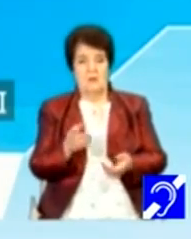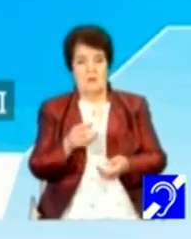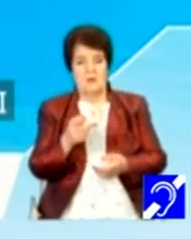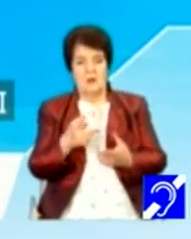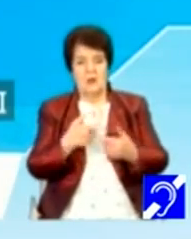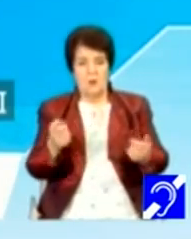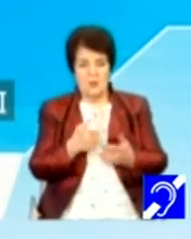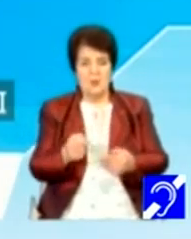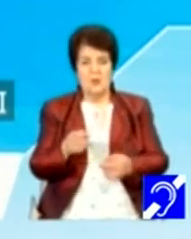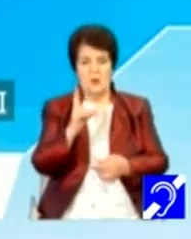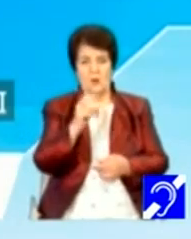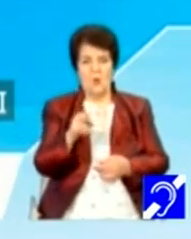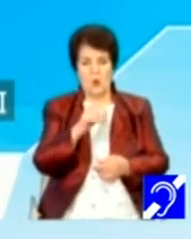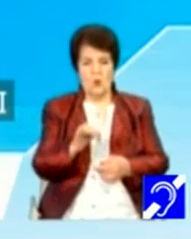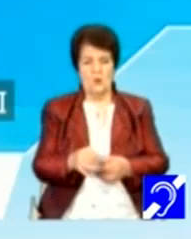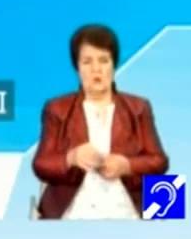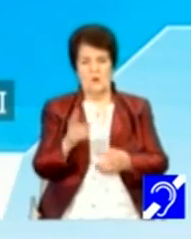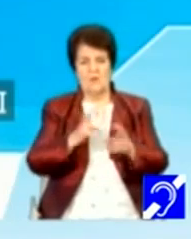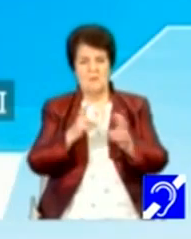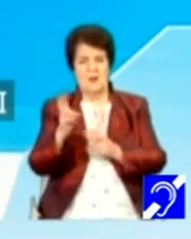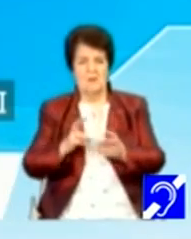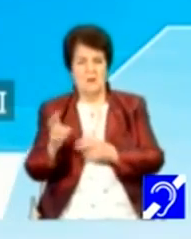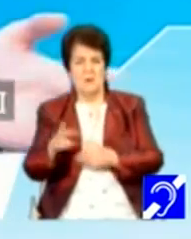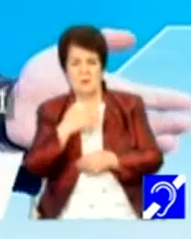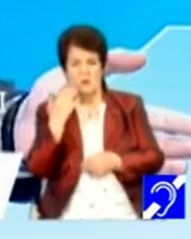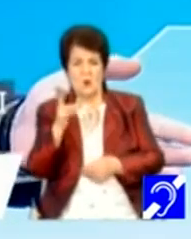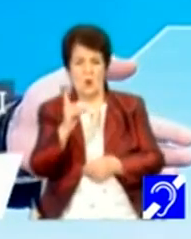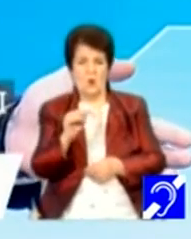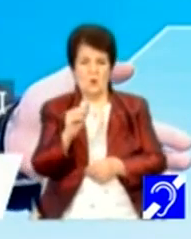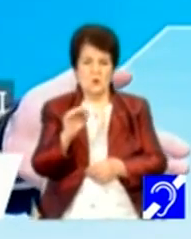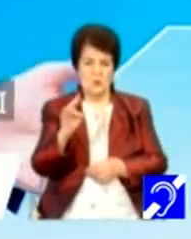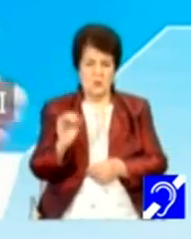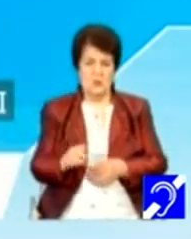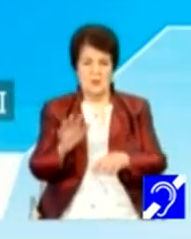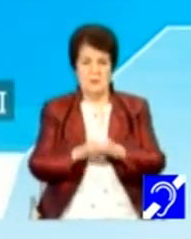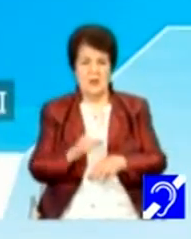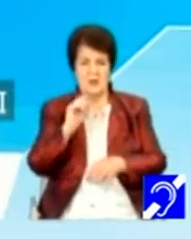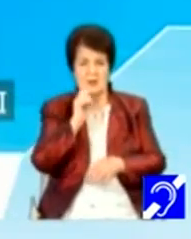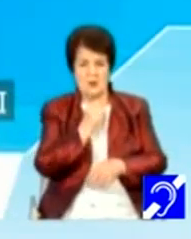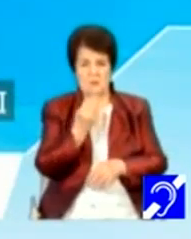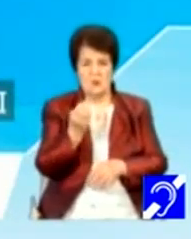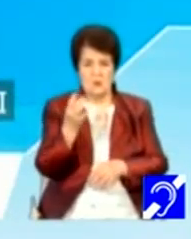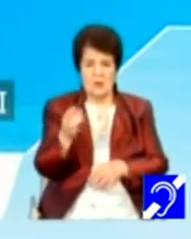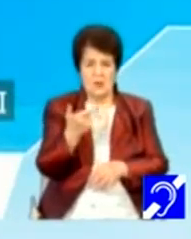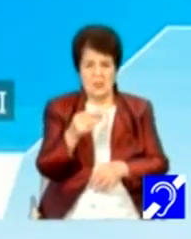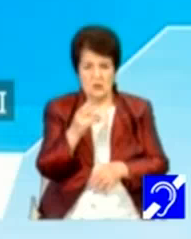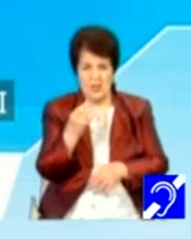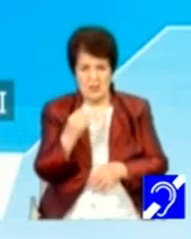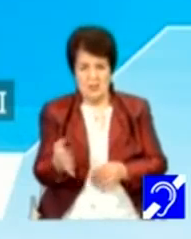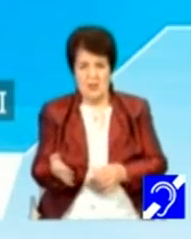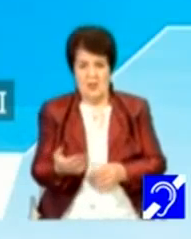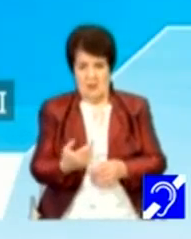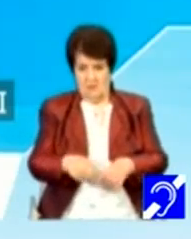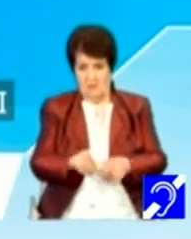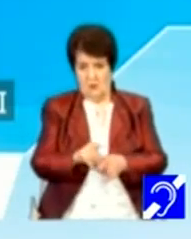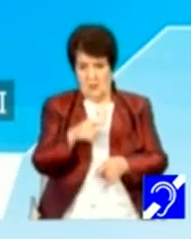Codru, Fabrica Stejaur, Fabrica de Vinuri Ialoveni, Fabrica de Vinuri Cojuș, apropo, bani luați de la Banca de Economii, soțul doamnei Greceane. Deci, iată,